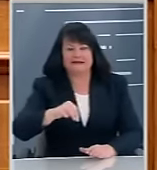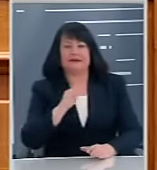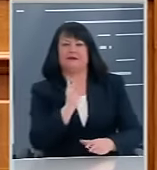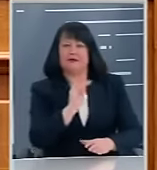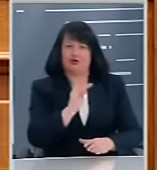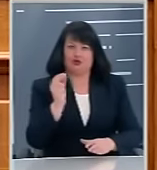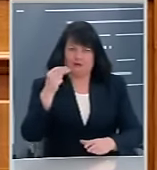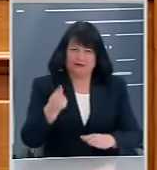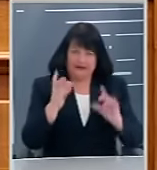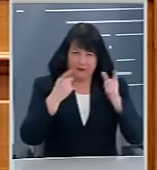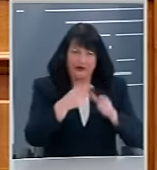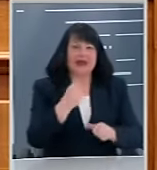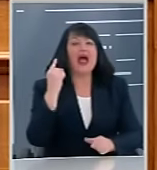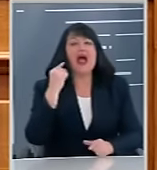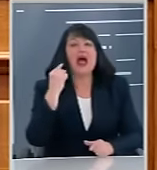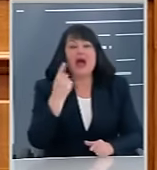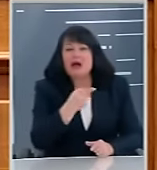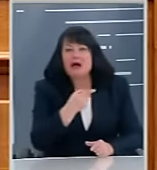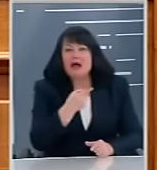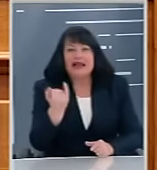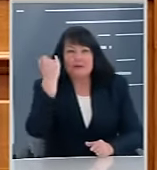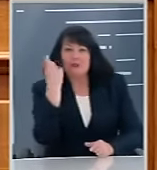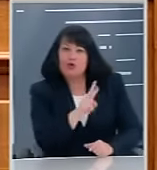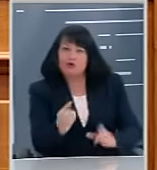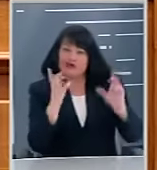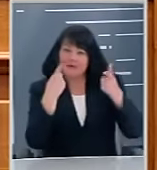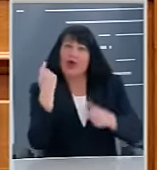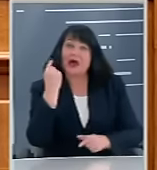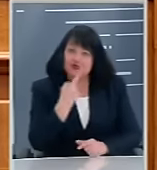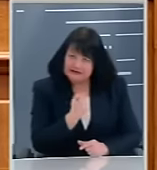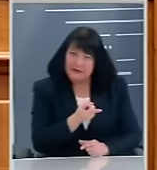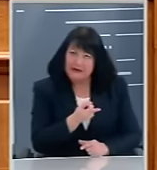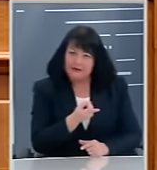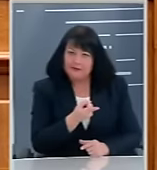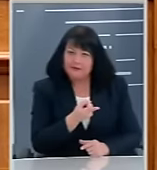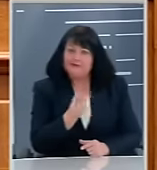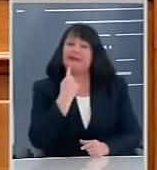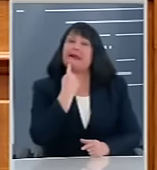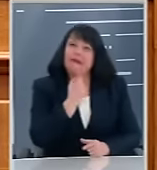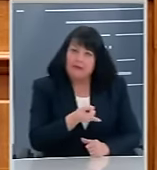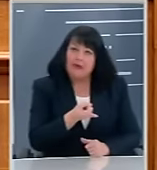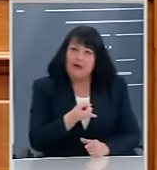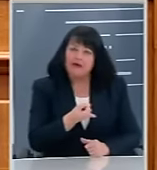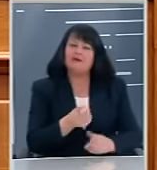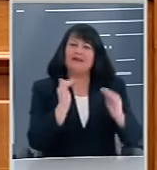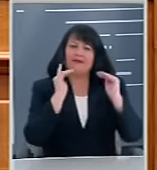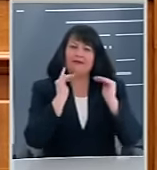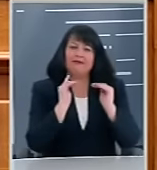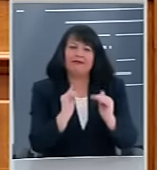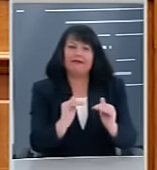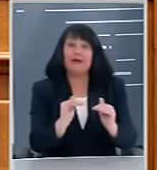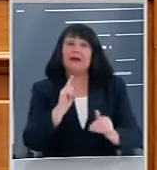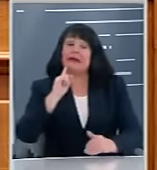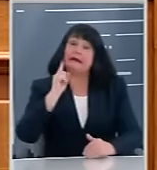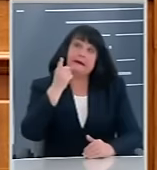κάτι. Ακούσατε τη συνέντευξη του αντιπρόεδρου του κόμματός σας. Είπε ότι θα ακολουθήσει όλες τις